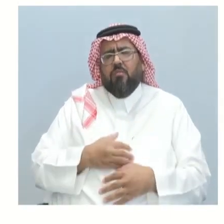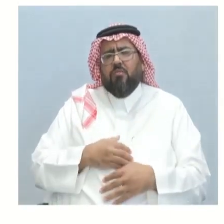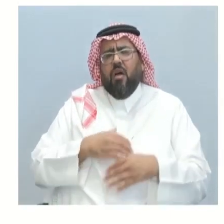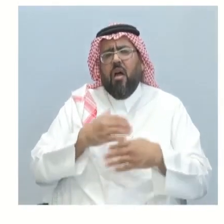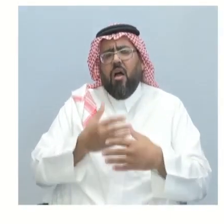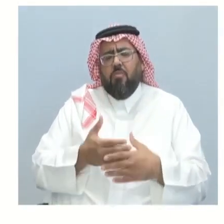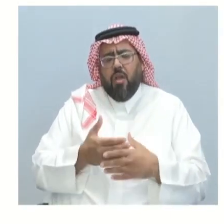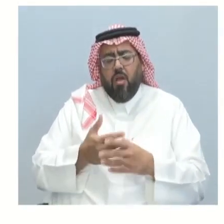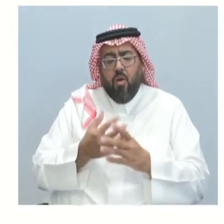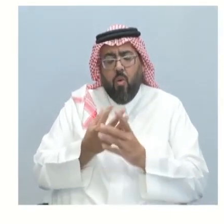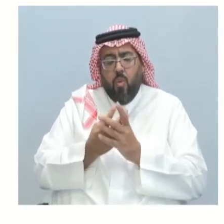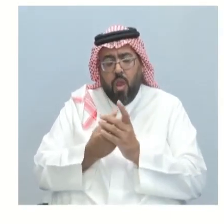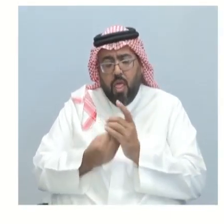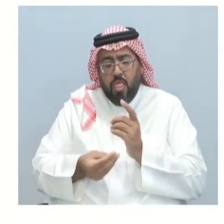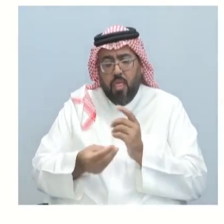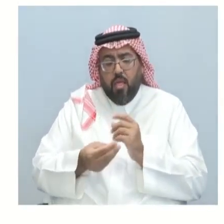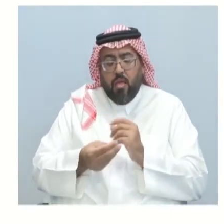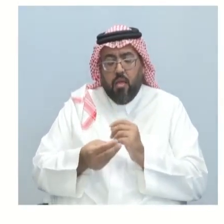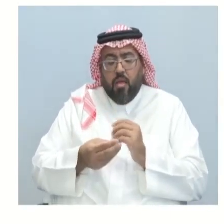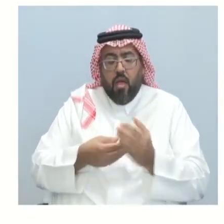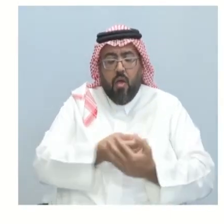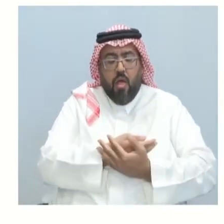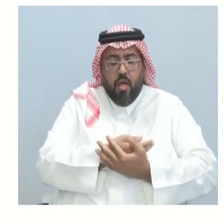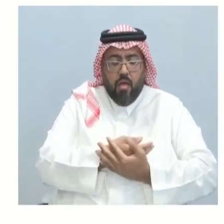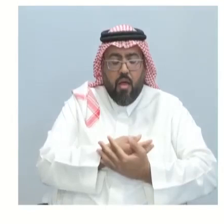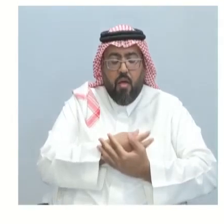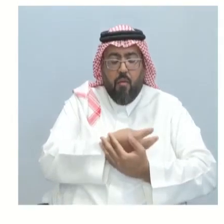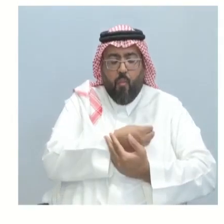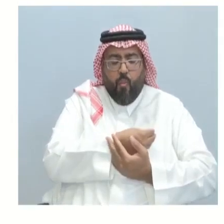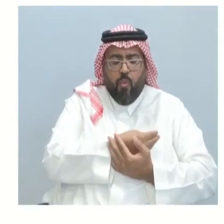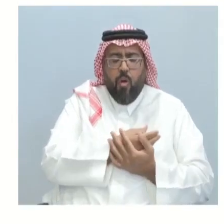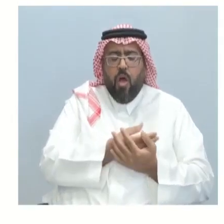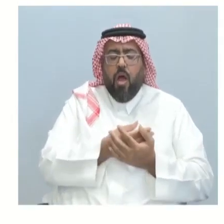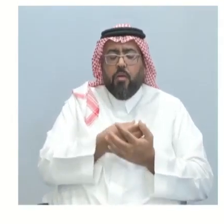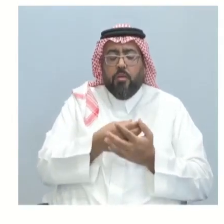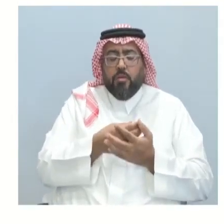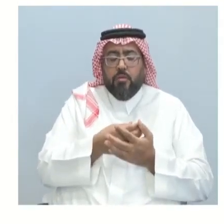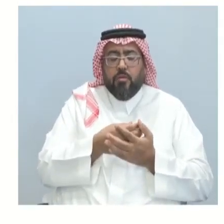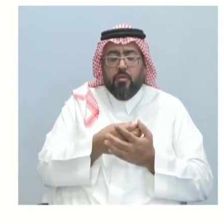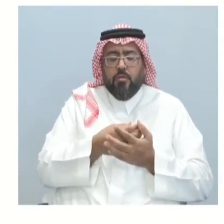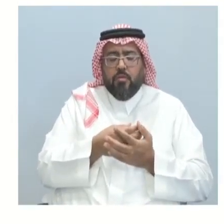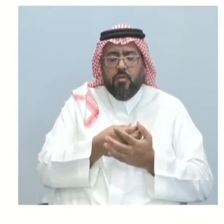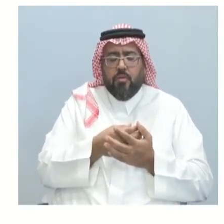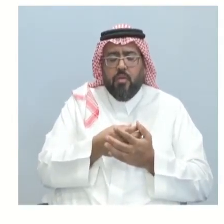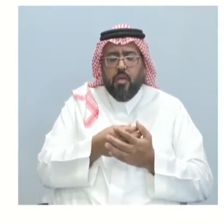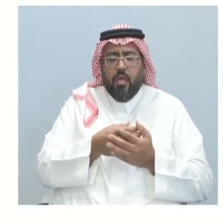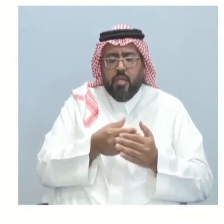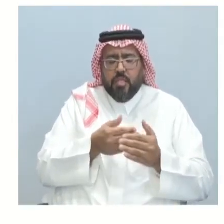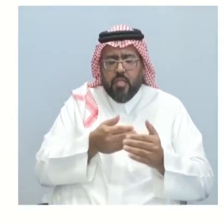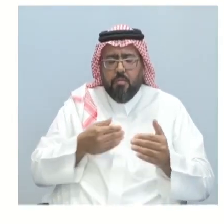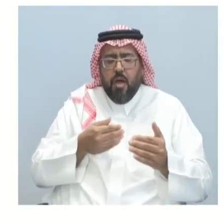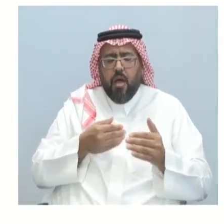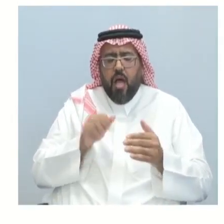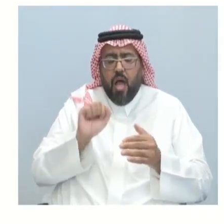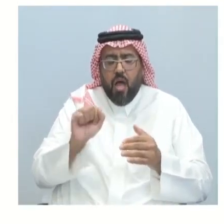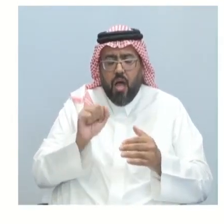الحمل والولاده والرضاع الشيء الكبير فسبق حقها حق الاب